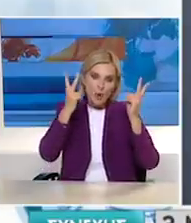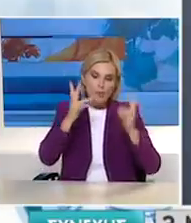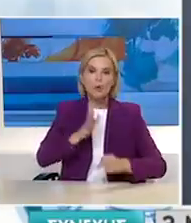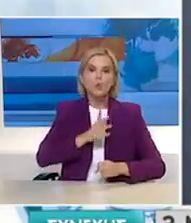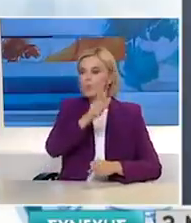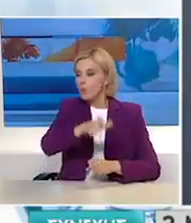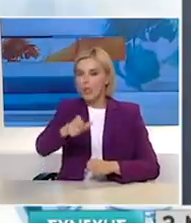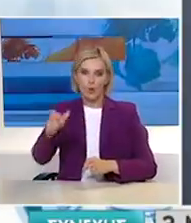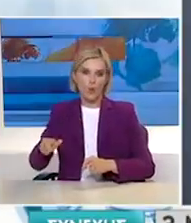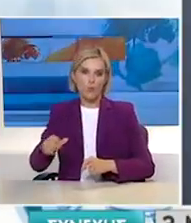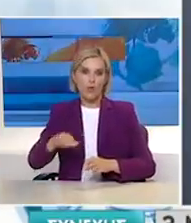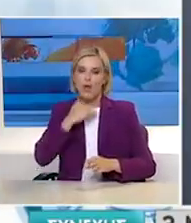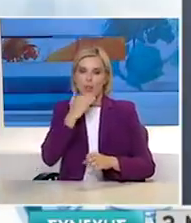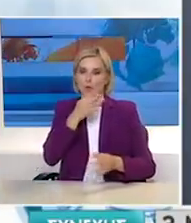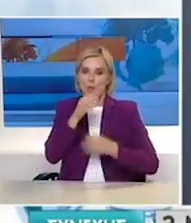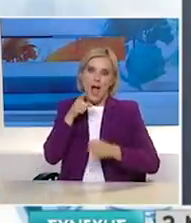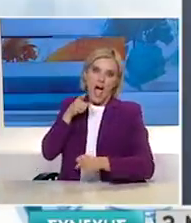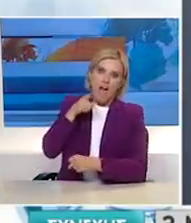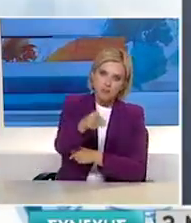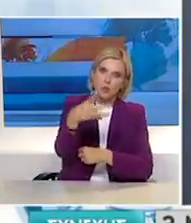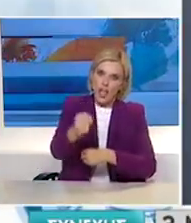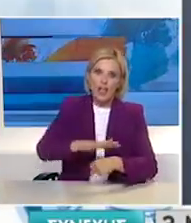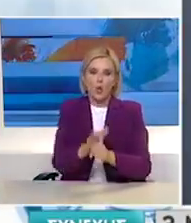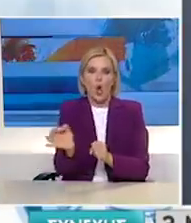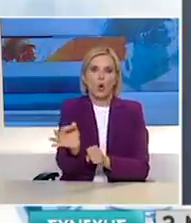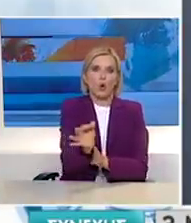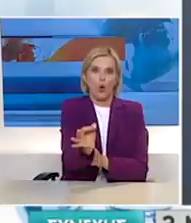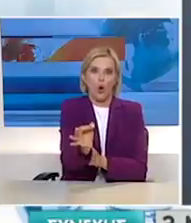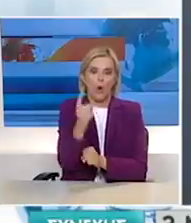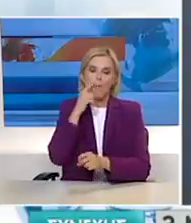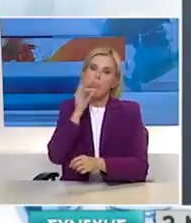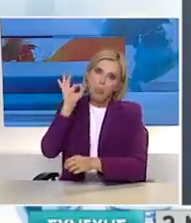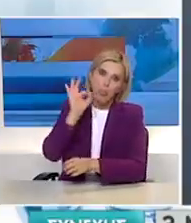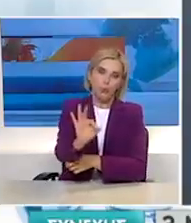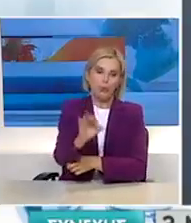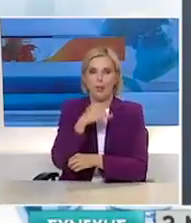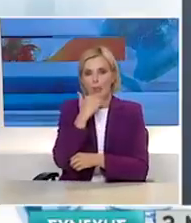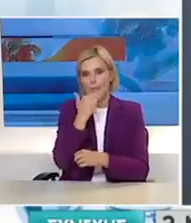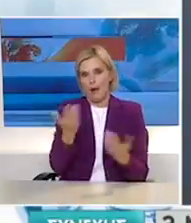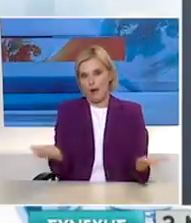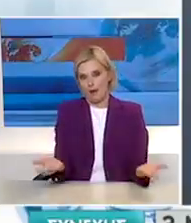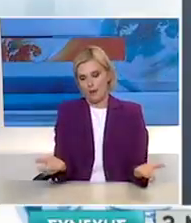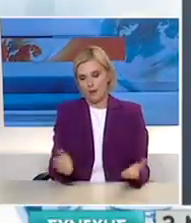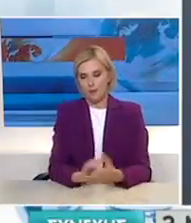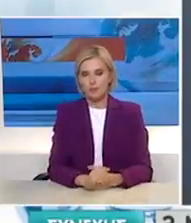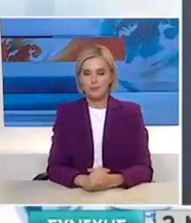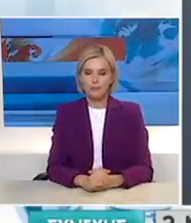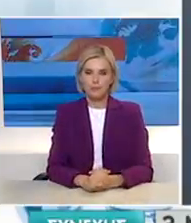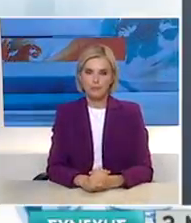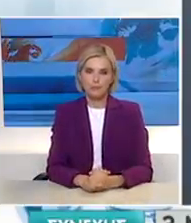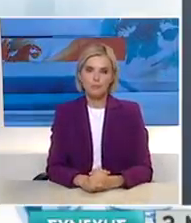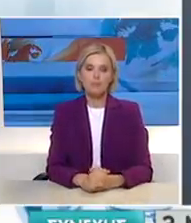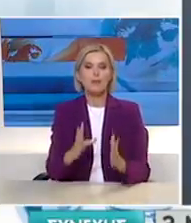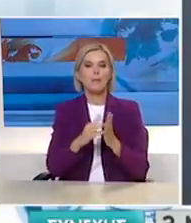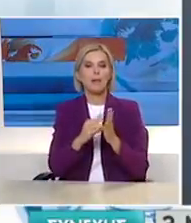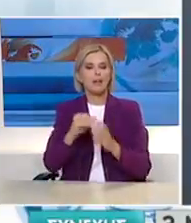κινήσεών του, και φυσικά γίνεται πάρα πολύ λόγος γι' αυτό και σε διεθνές επίπεδο. Θα σας πω, ας πούμε, για παράδειγμα, ότι στο